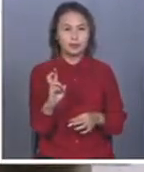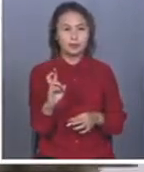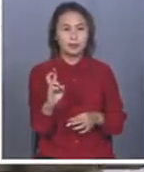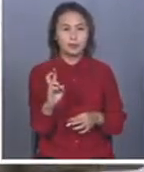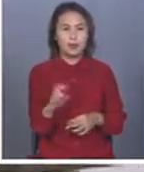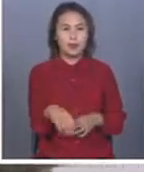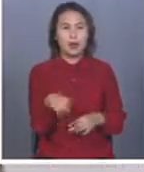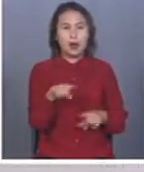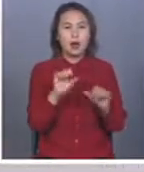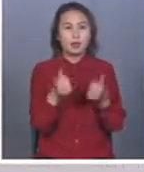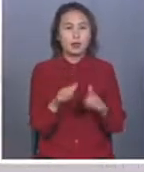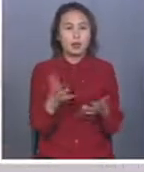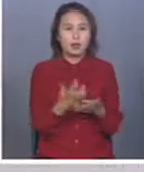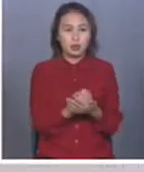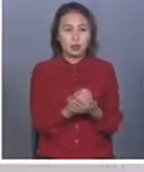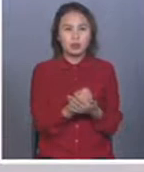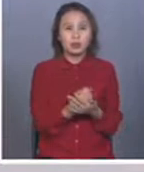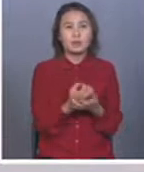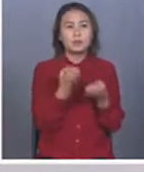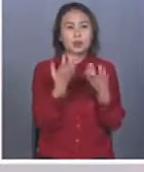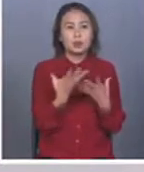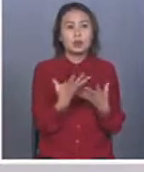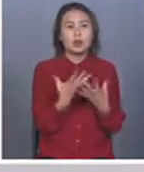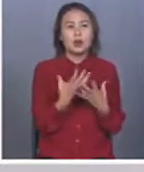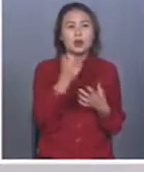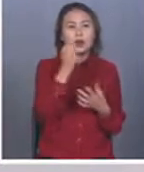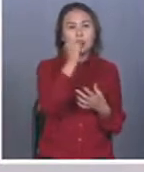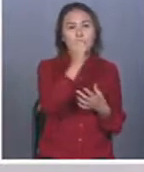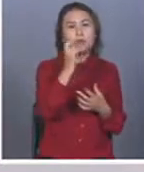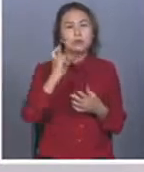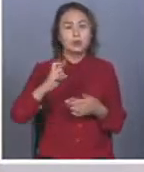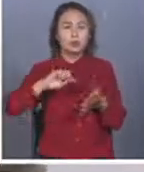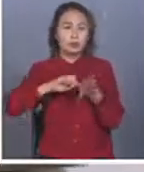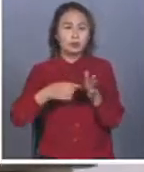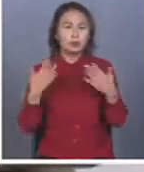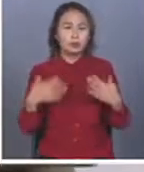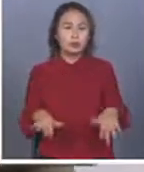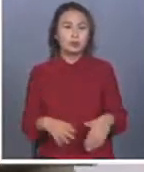Ауданын табу үшін мен жай ғана ұзындығы мен енін көбейте саламын.